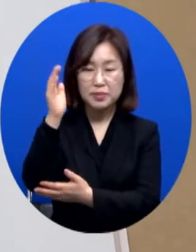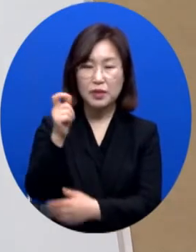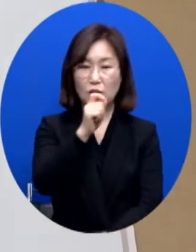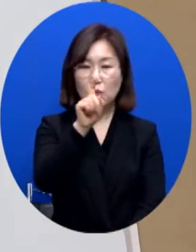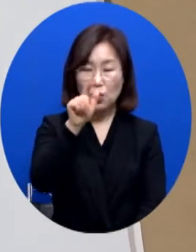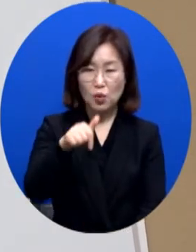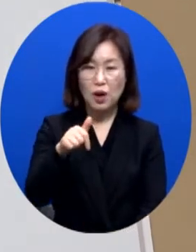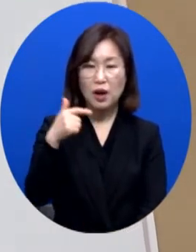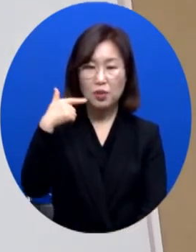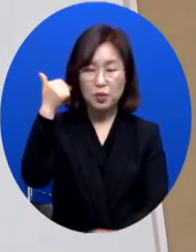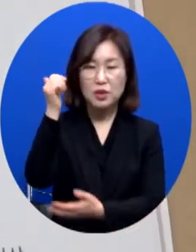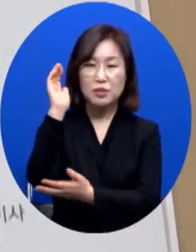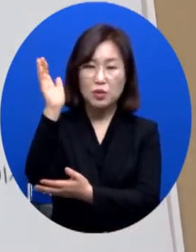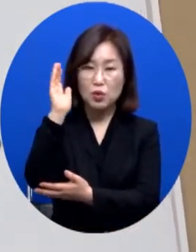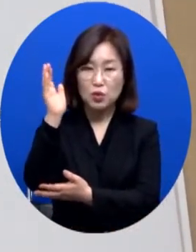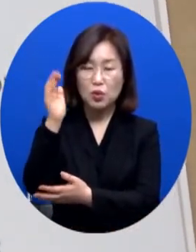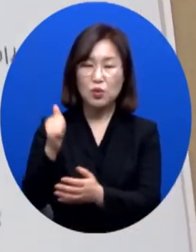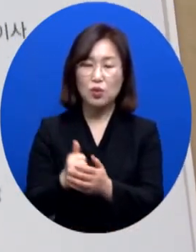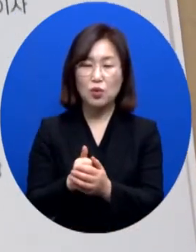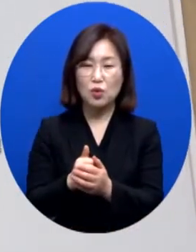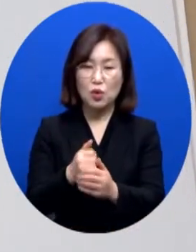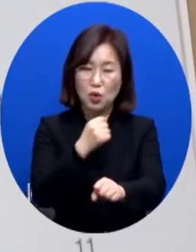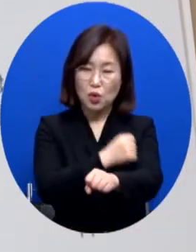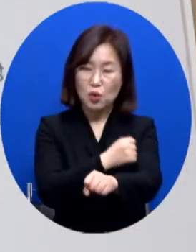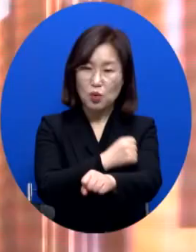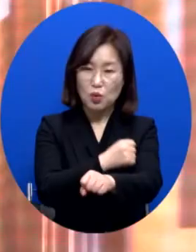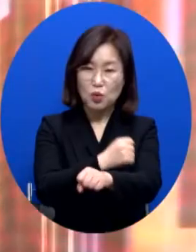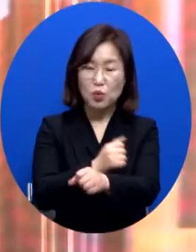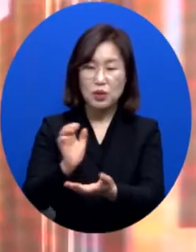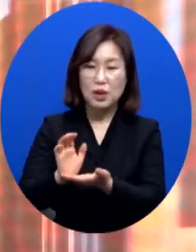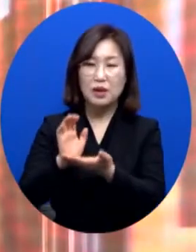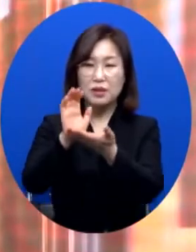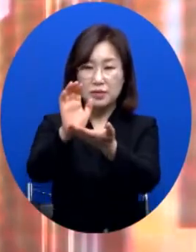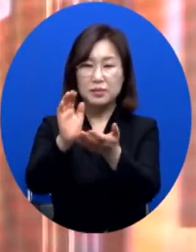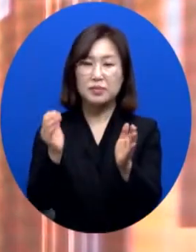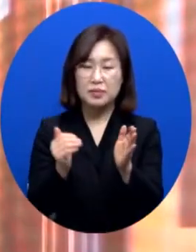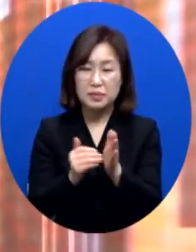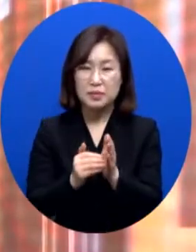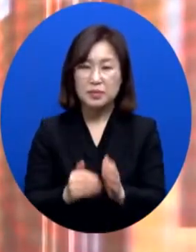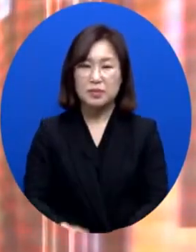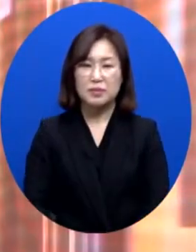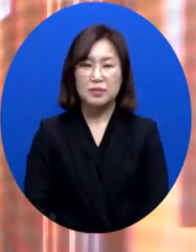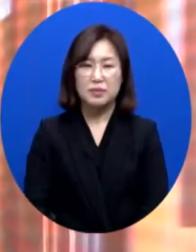원로 목사의 설교를 비롯해 공로상과 감사패 수여 등의 순서로 진행했습니다.